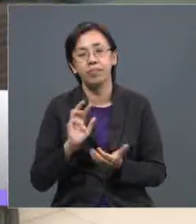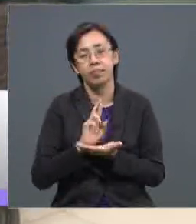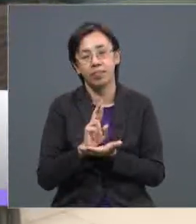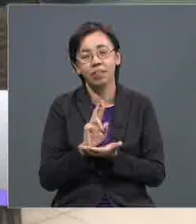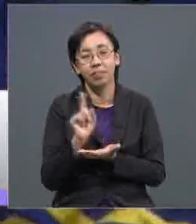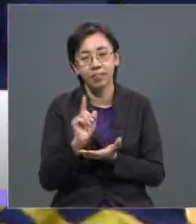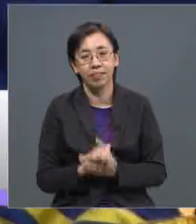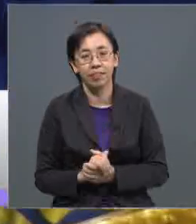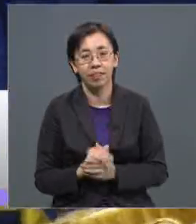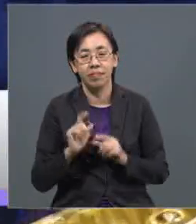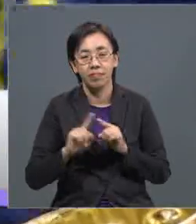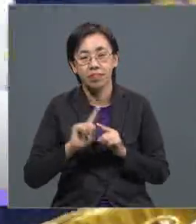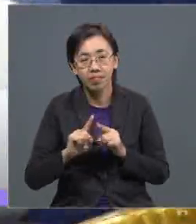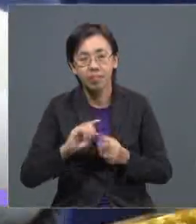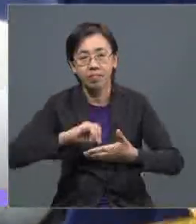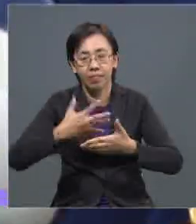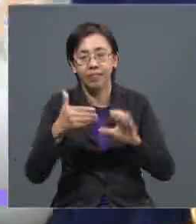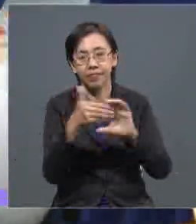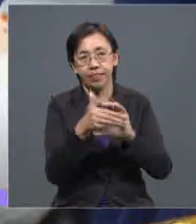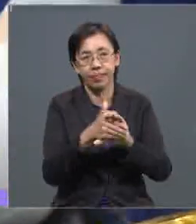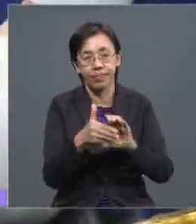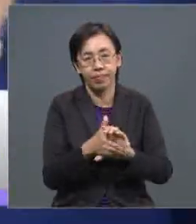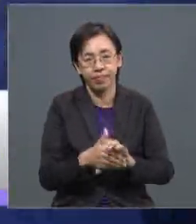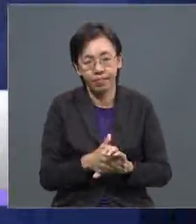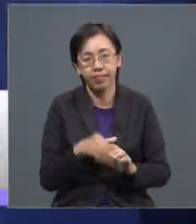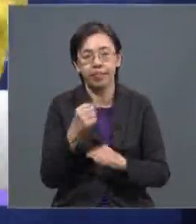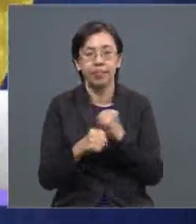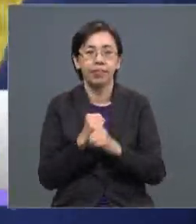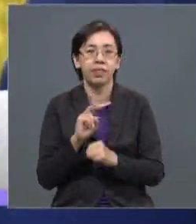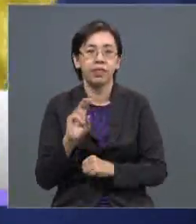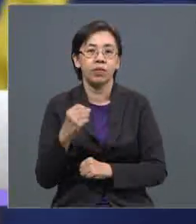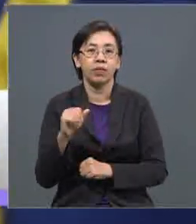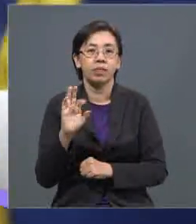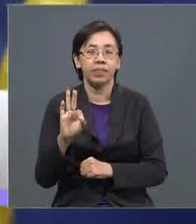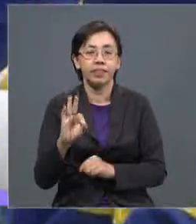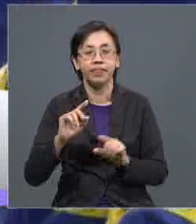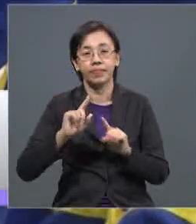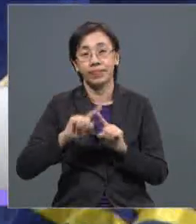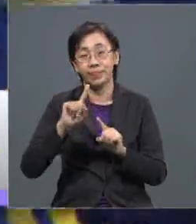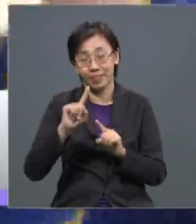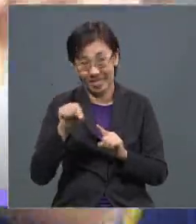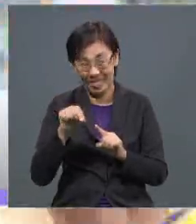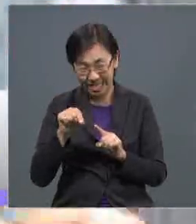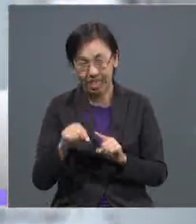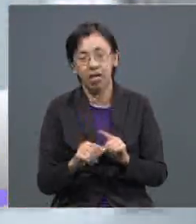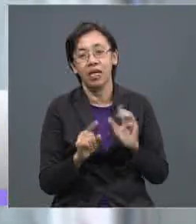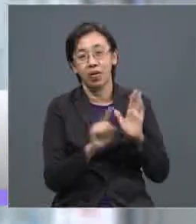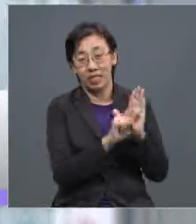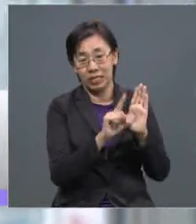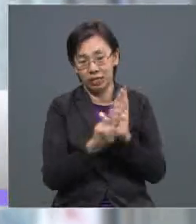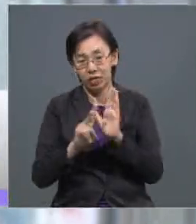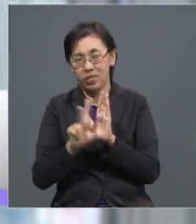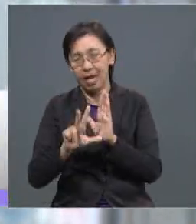ในการแข่งขันระดับโลกหมวดโปรแกรม Microsoft PowerPoint Office 2019นี่คือแชมป์โลกคนที่3ของมทร.ธัญบุรีแล้วนะ